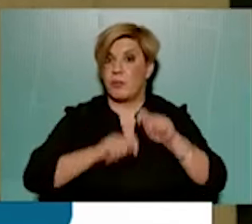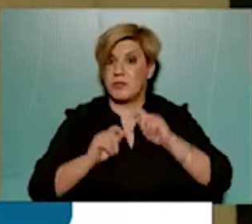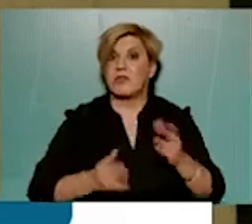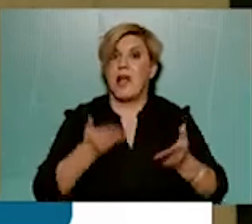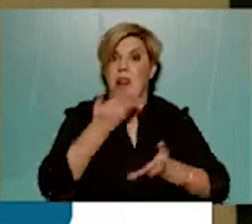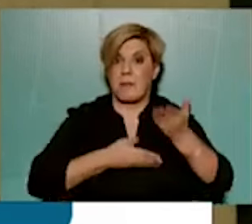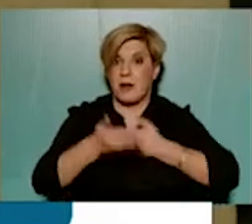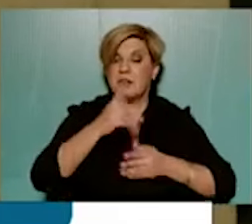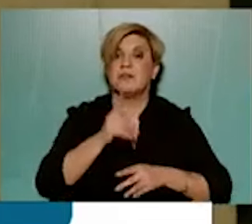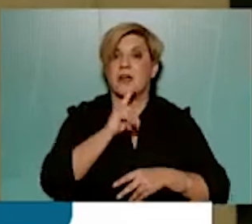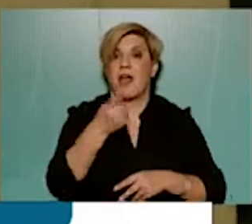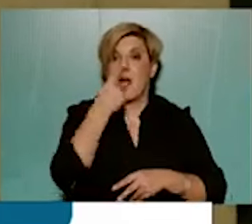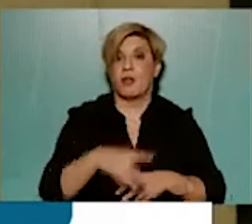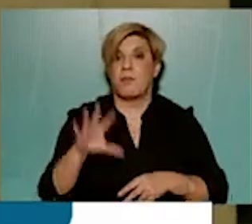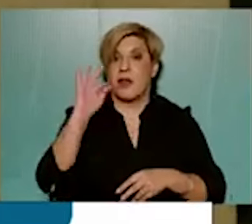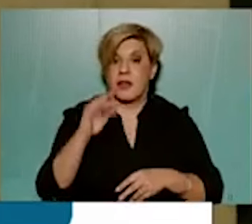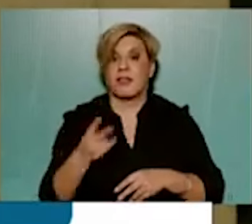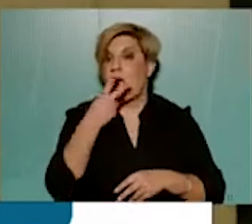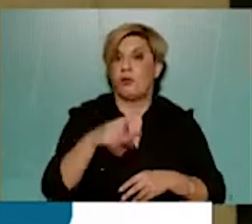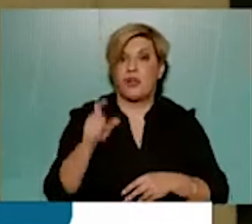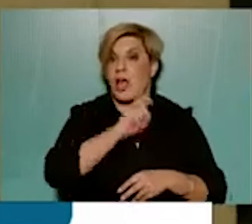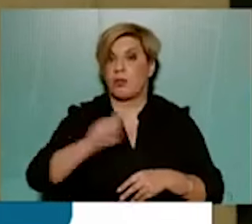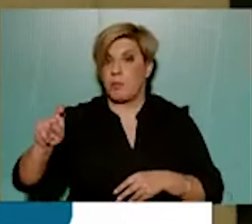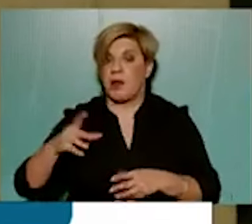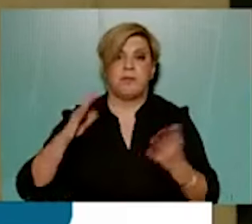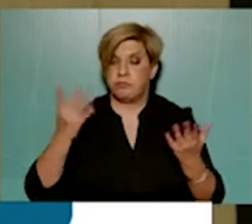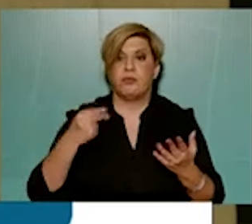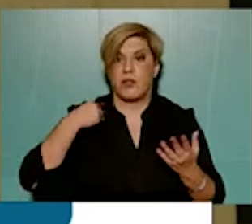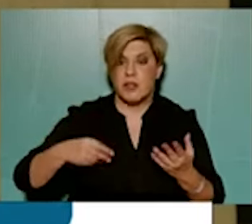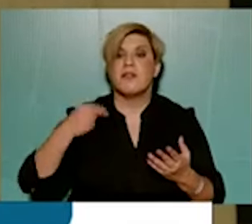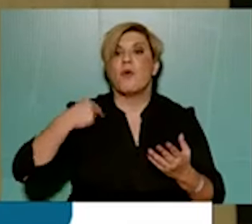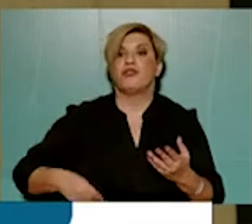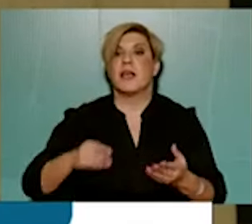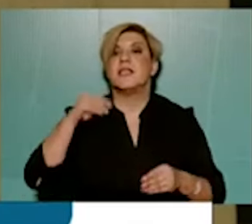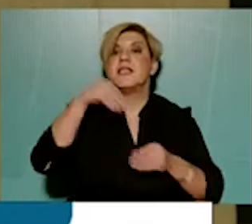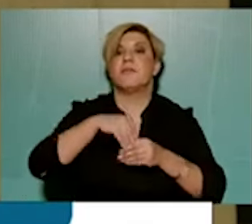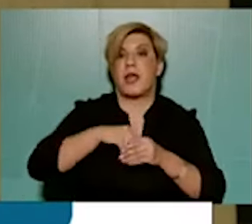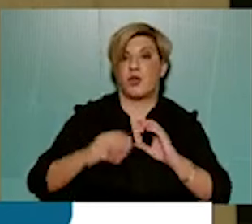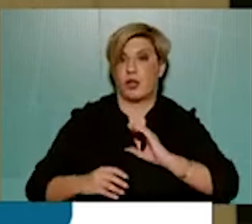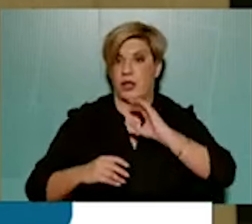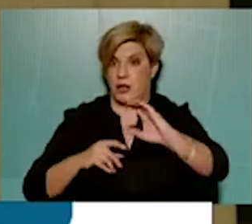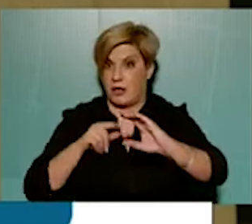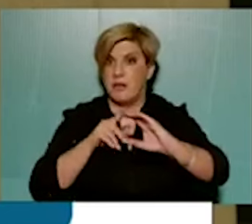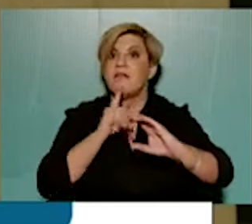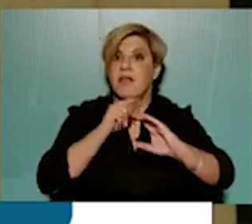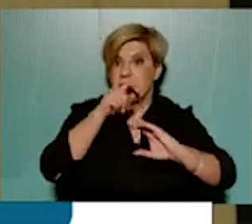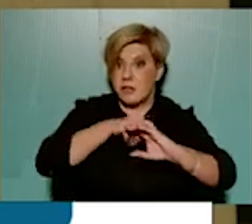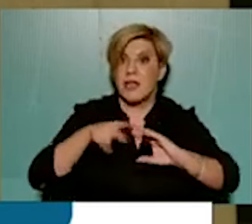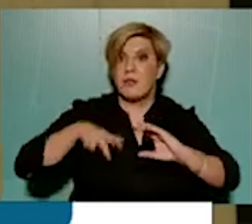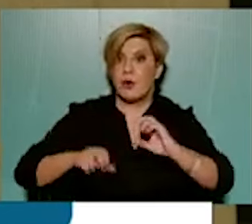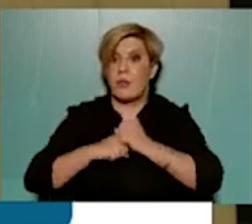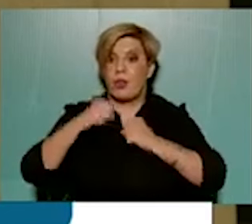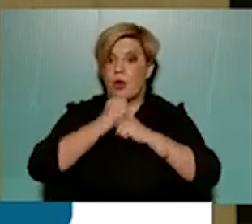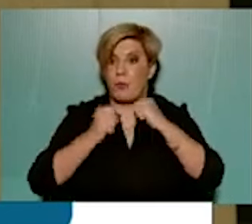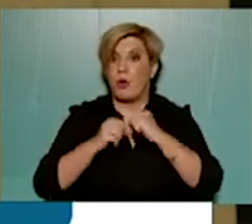της ανάπλασης, τα 150 ή 200 εκατομμύρια τέλος πάντων που θα είναι η δημόσια συμμετοχή, την ίδια στιγμή που το Υπουργείο